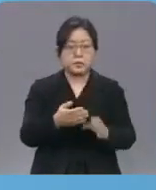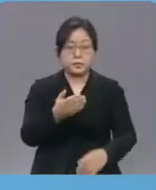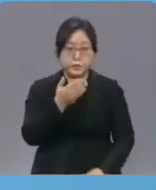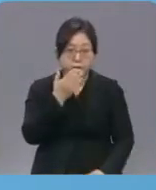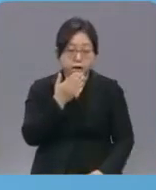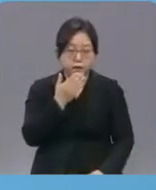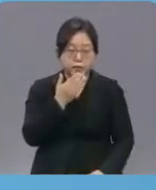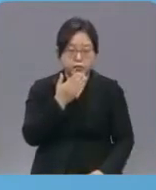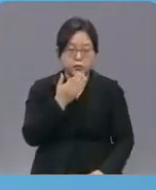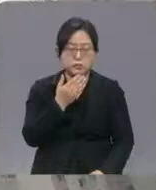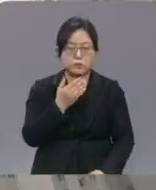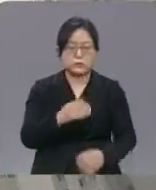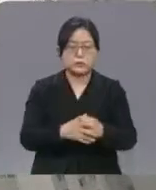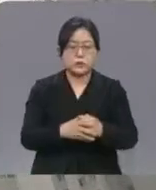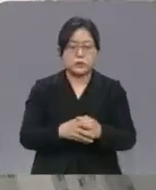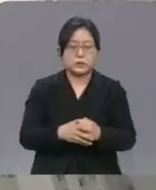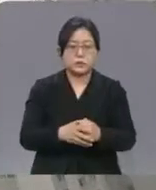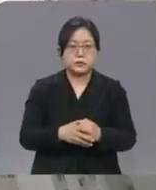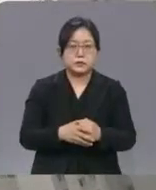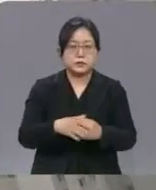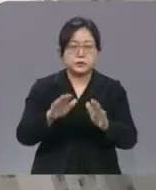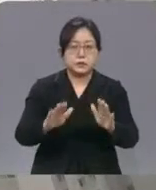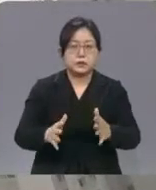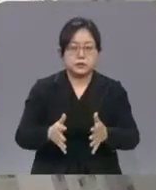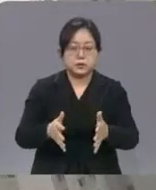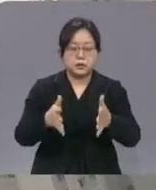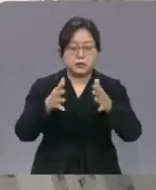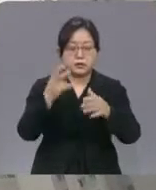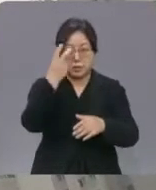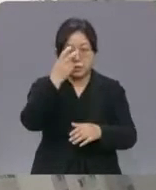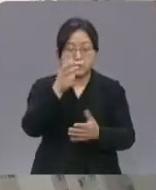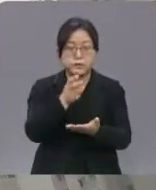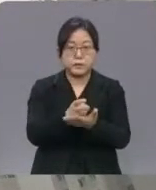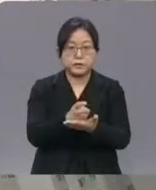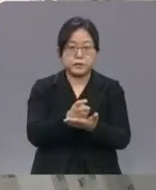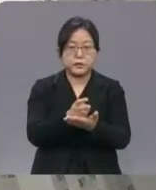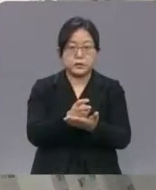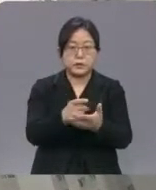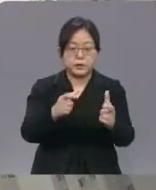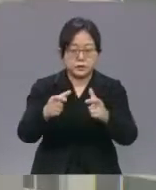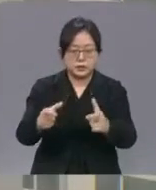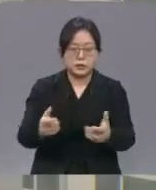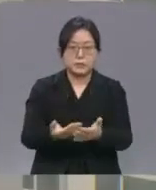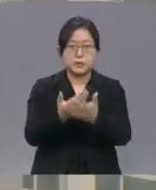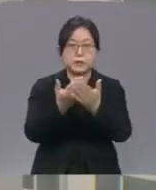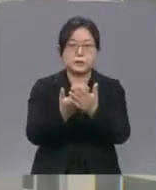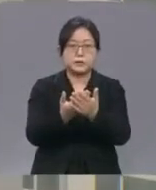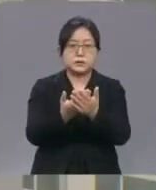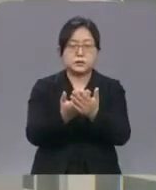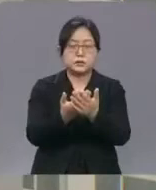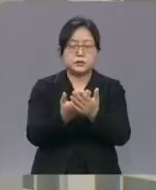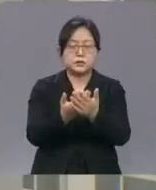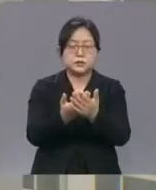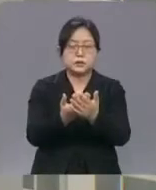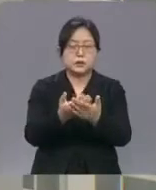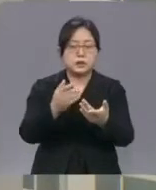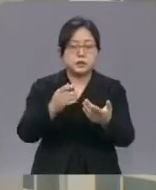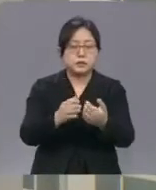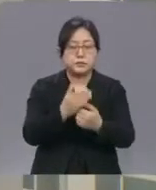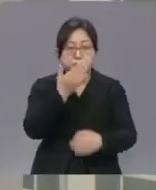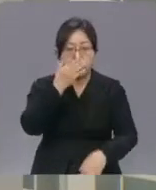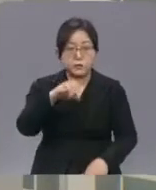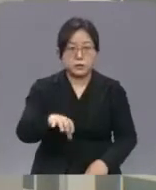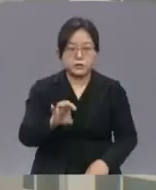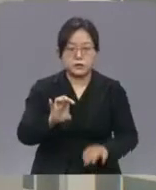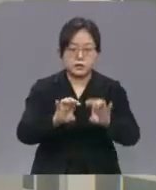지속가능하고 합리적이고. 현재 건축물 높이 관리 원칙에도 이미 지역발전 견인시설 유치 등에 대해서는 40층